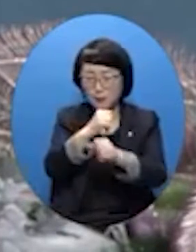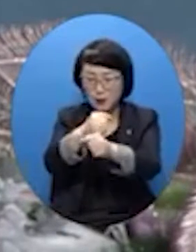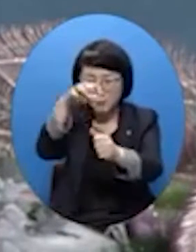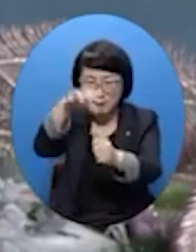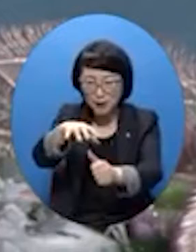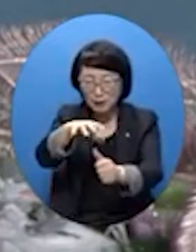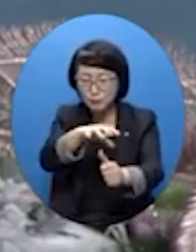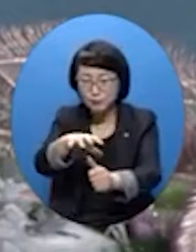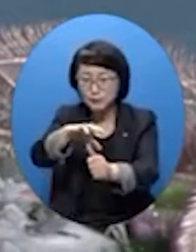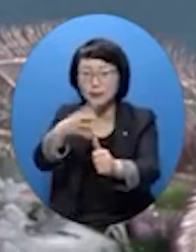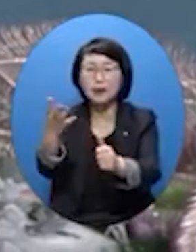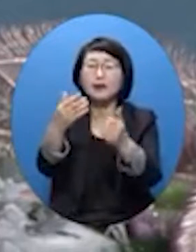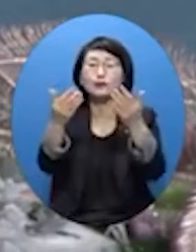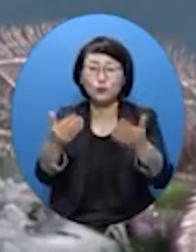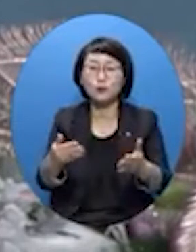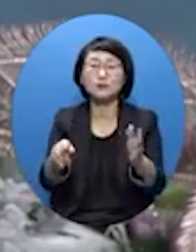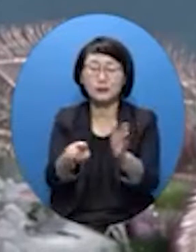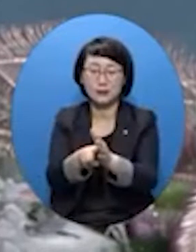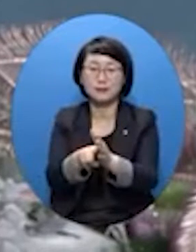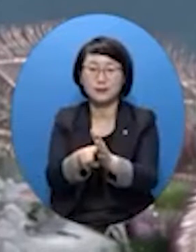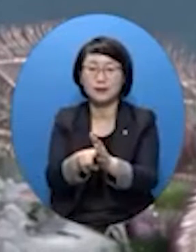우리를 자유케 만들어 주실 것입니다.